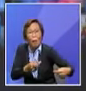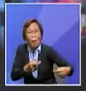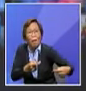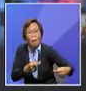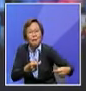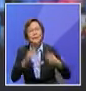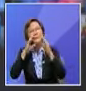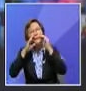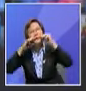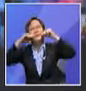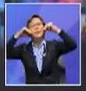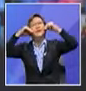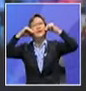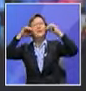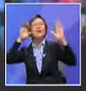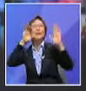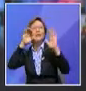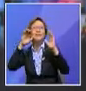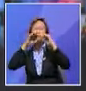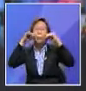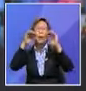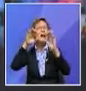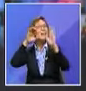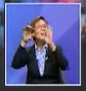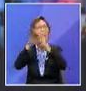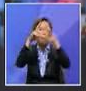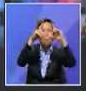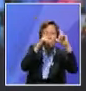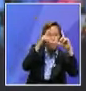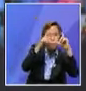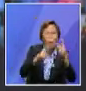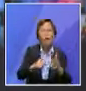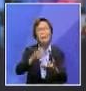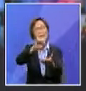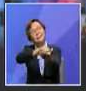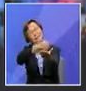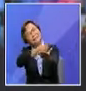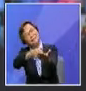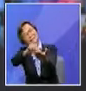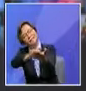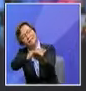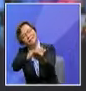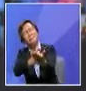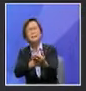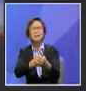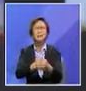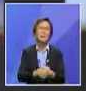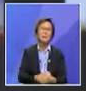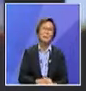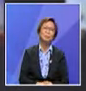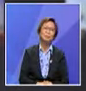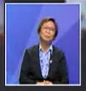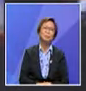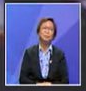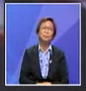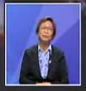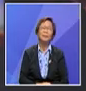pertandingan keceriaan fotografi, sayembara sajak, nak masuk tak boleh,